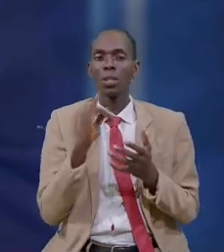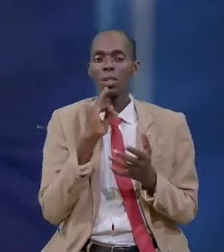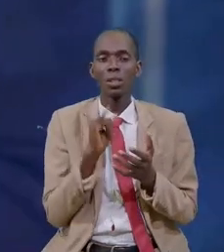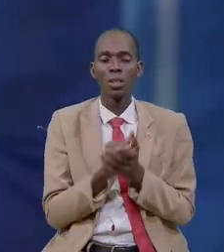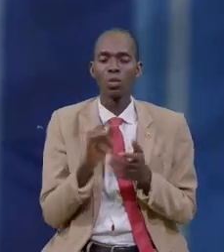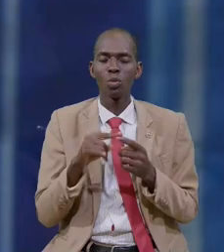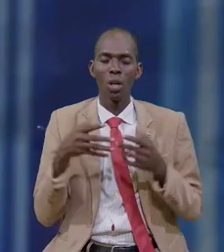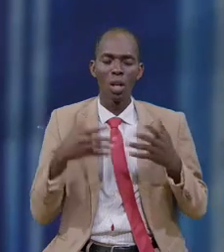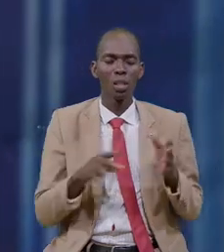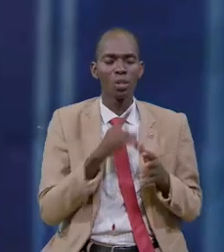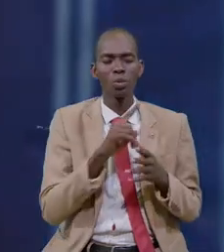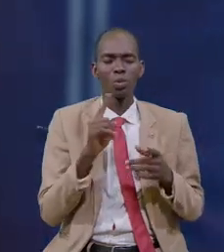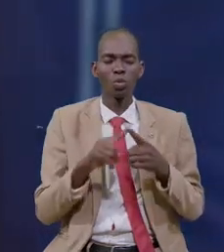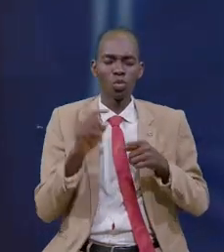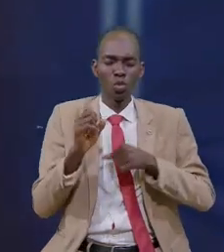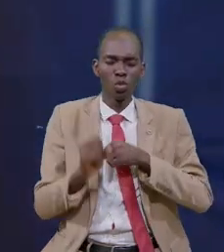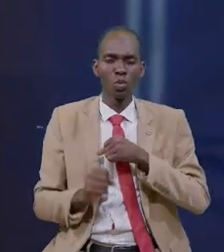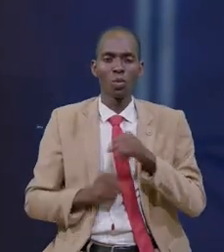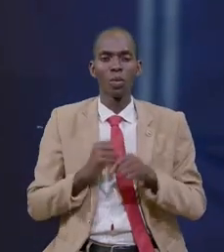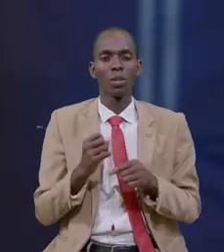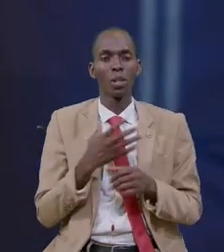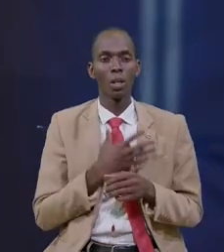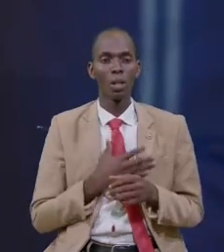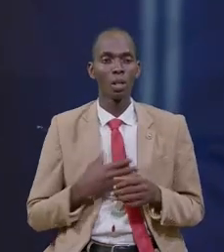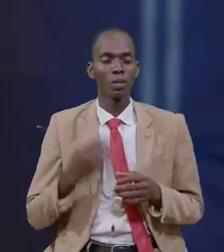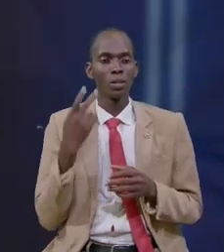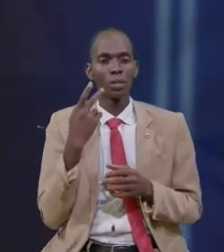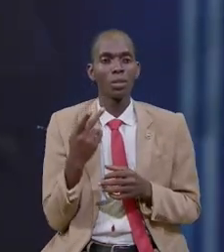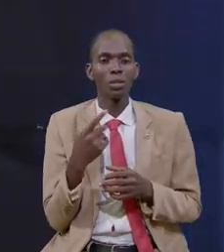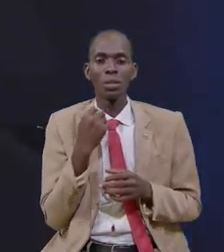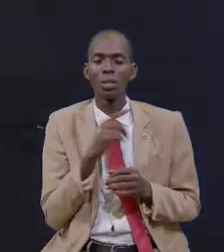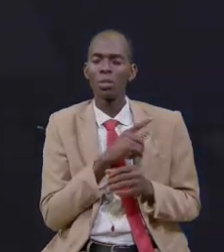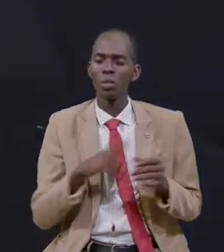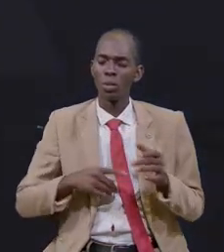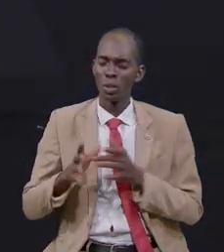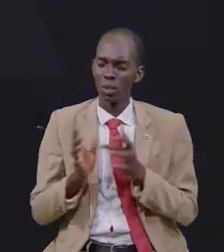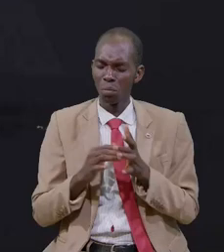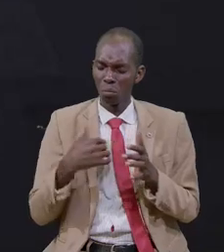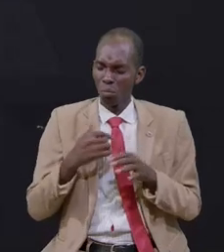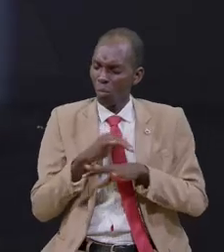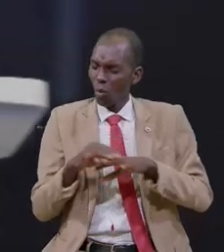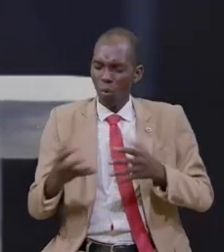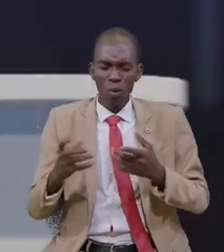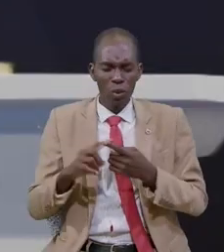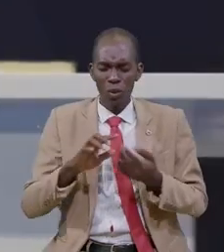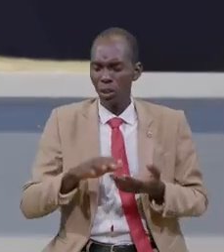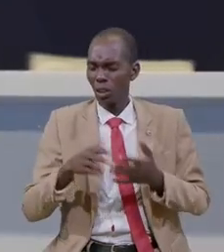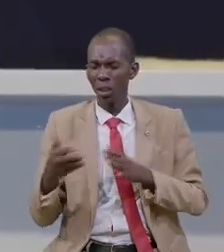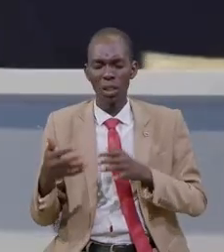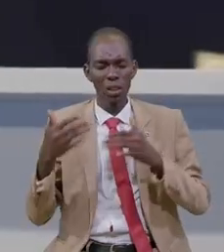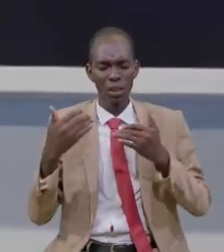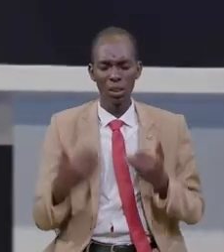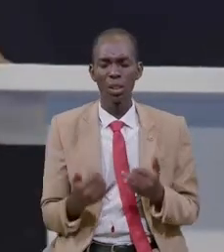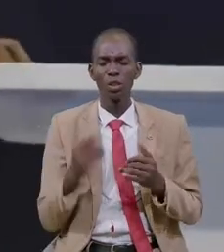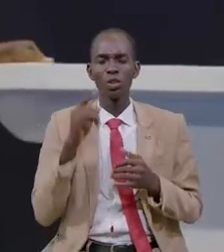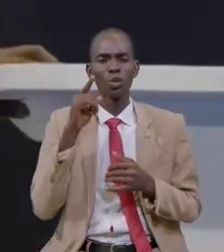meure. Et pendant que tu souffres dans la maladie, tu dis, Jésus, je ne veux pas mourir maintenant, je vais faire ceci. Et Jésus, qui a donné la vision,